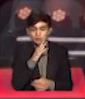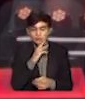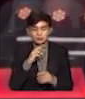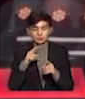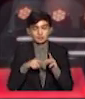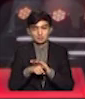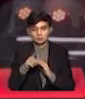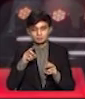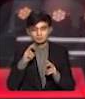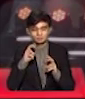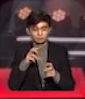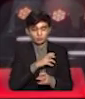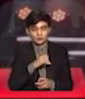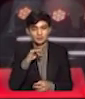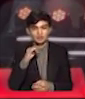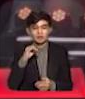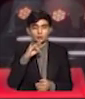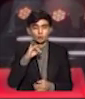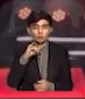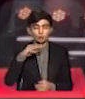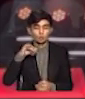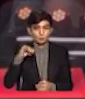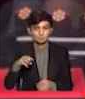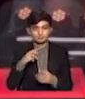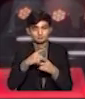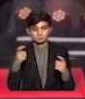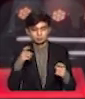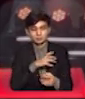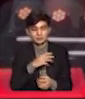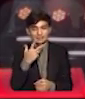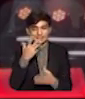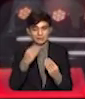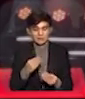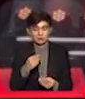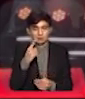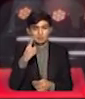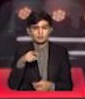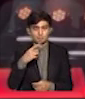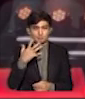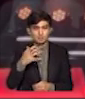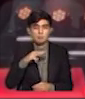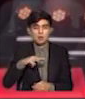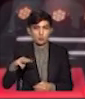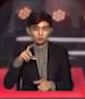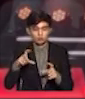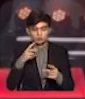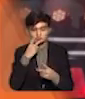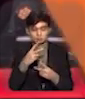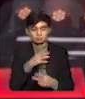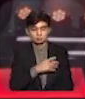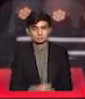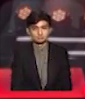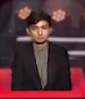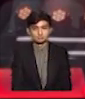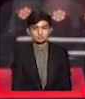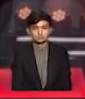Ал YouTube желіде Индираның сахнада өнер көрсеткенін 3 күннің ішінде 1,5 миллион адам тамашалап үлгерген.